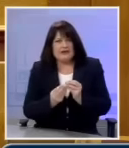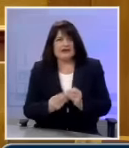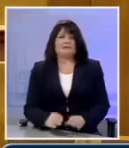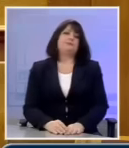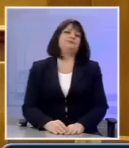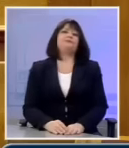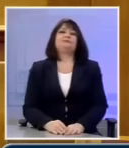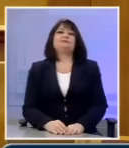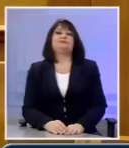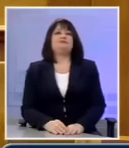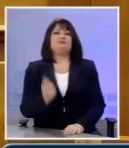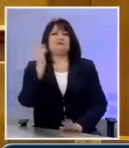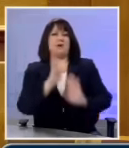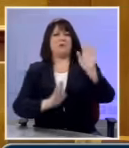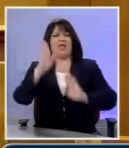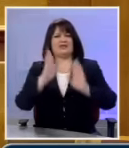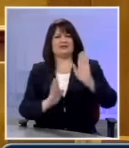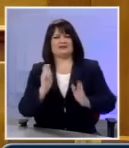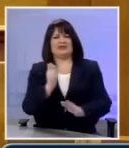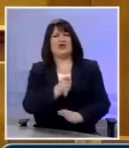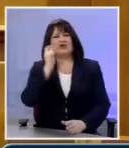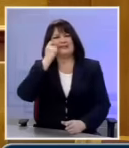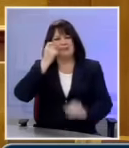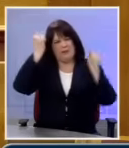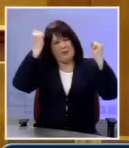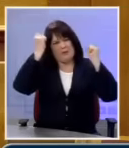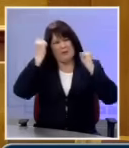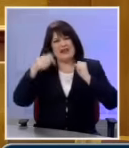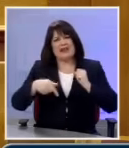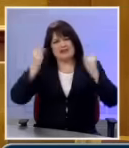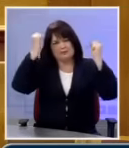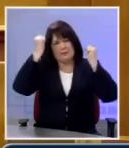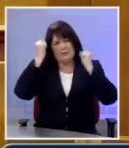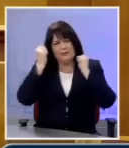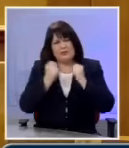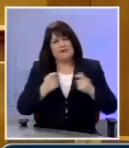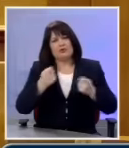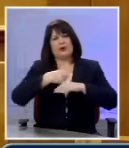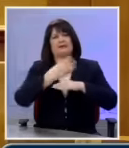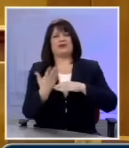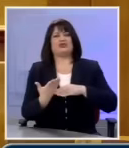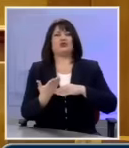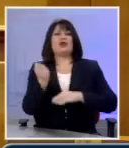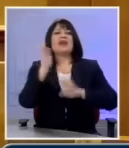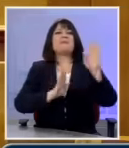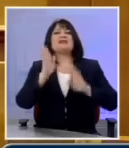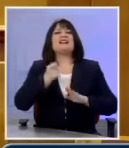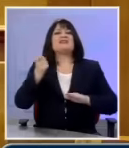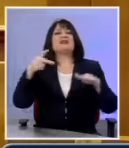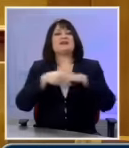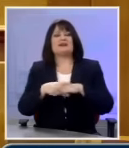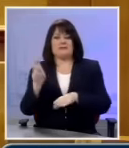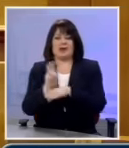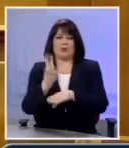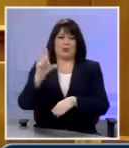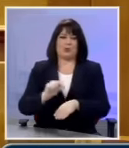το μεγάλο τζόγο και την καταστροφή του Σιμίτη και του Γιαννίτση και όλων των υπολείπων των κυβερνήσεων του Πασόκ στα αποθεματικά του ταμείου, ήρθε μια